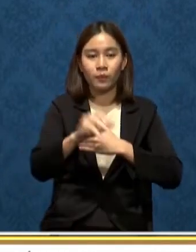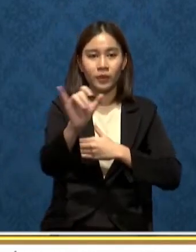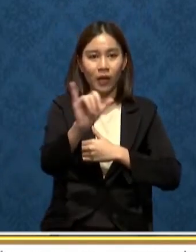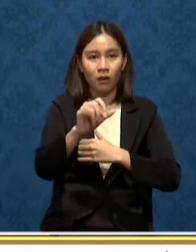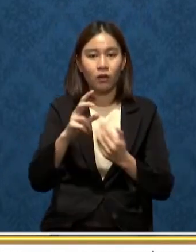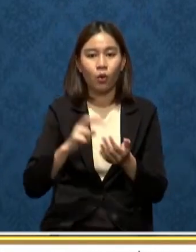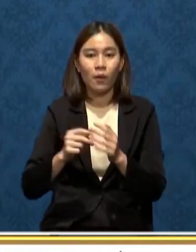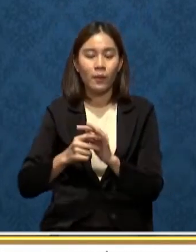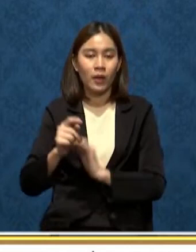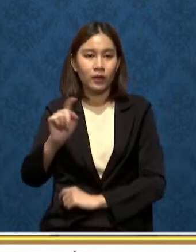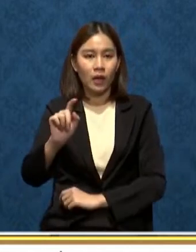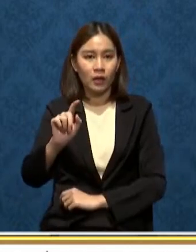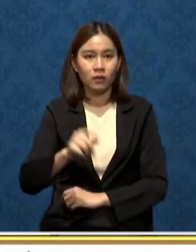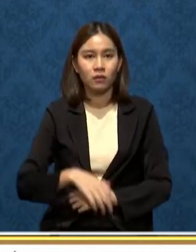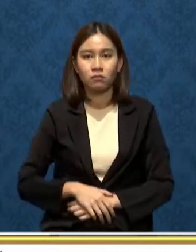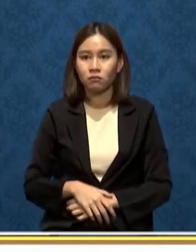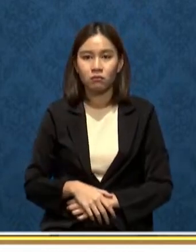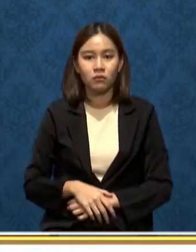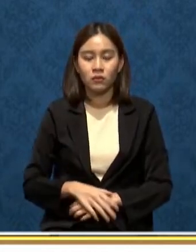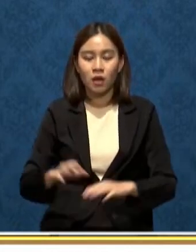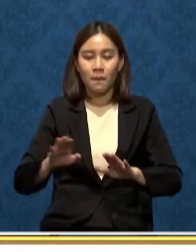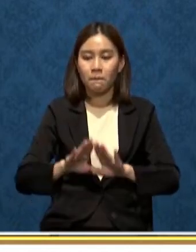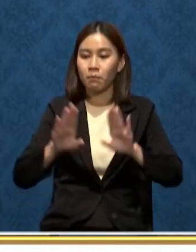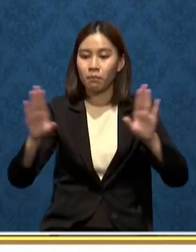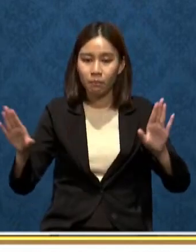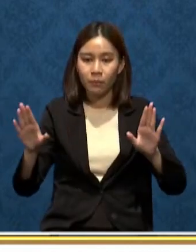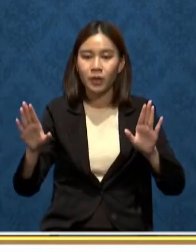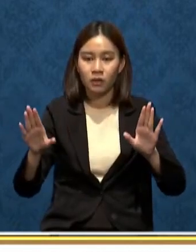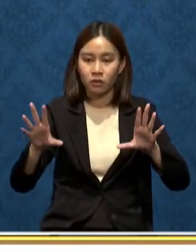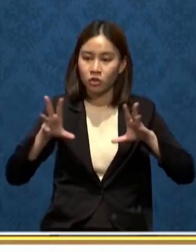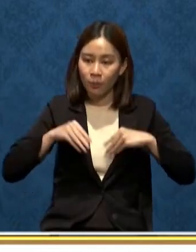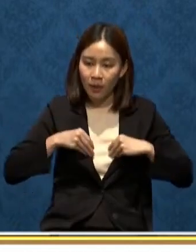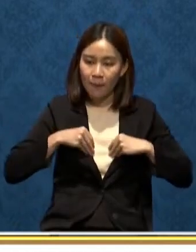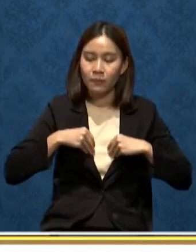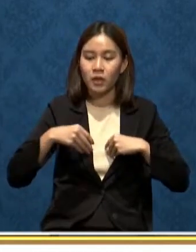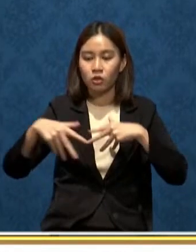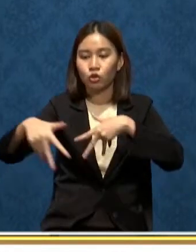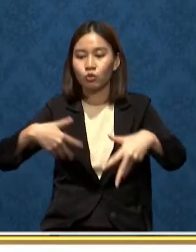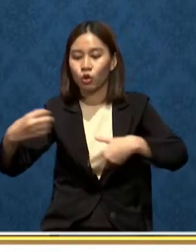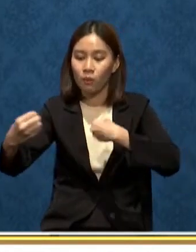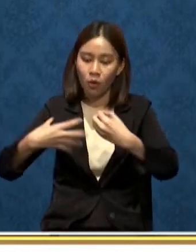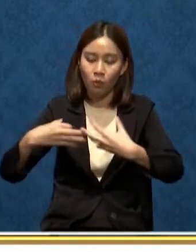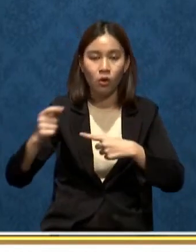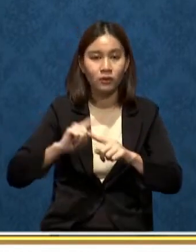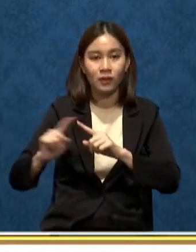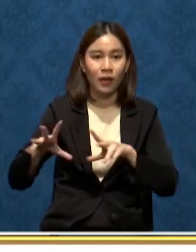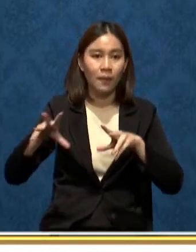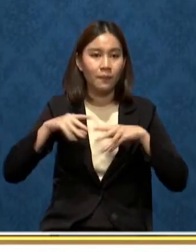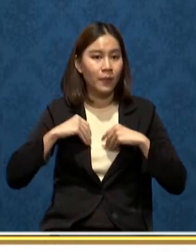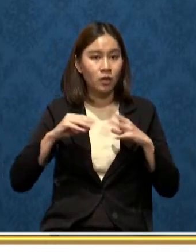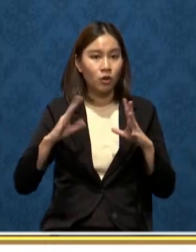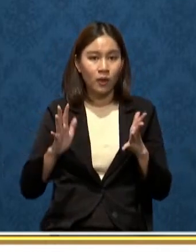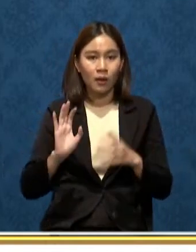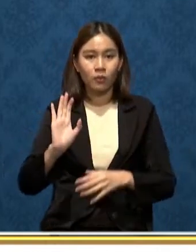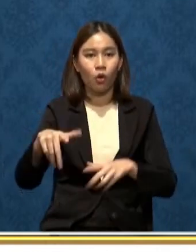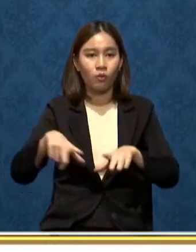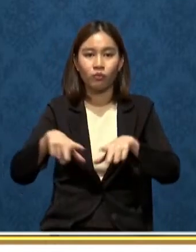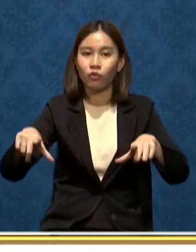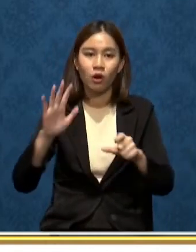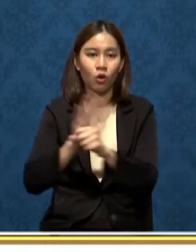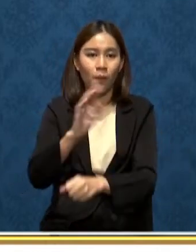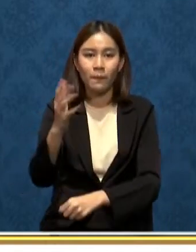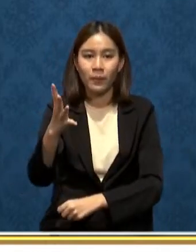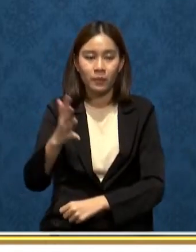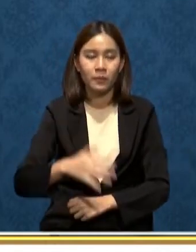แสดงว่าท่านไมได้เปิดพนที่hhฟัเสียงประชาชนที่มีส่วนได้ส่นเสียในพ้นที่เท่าที่ควร